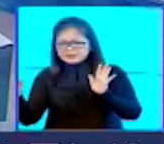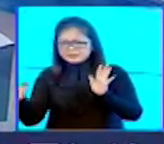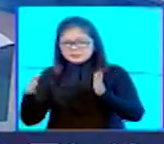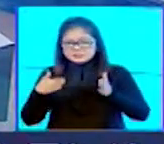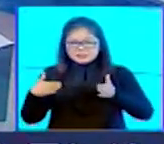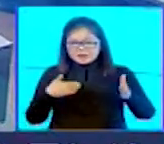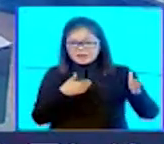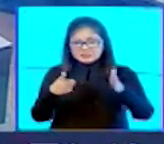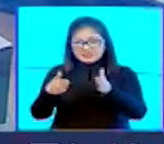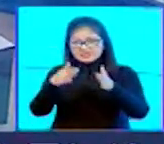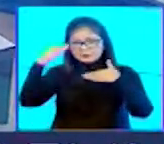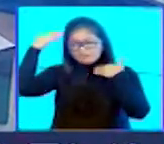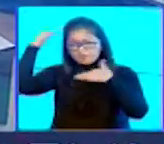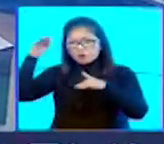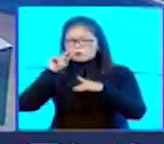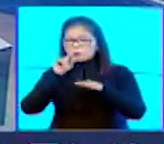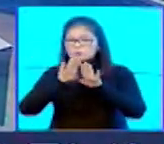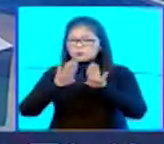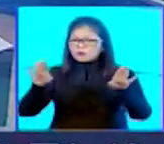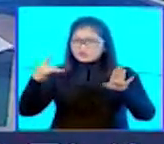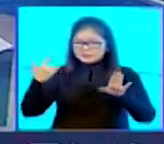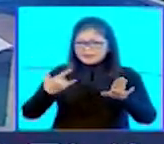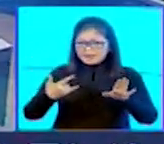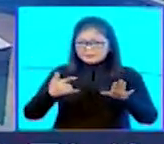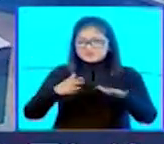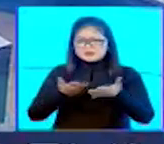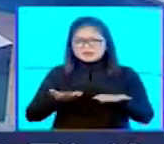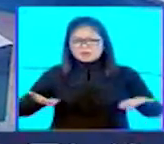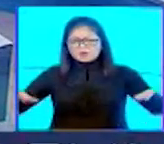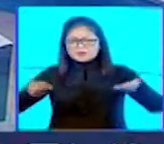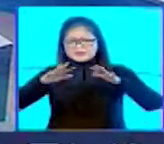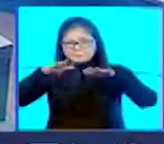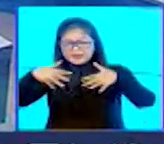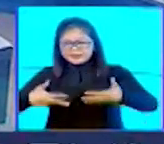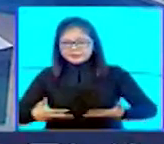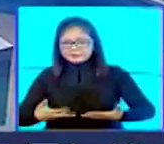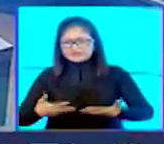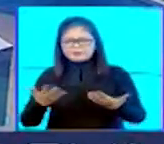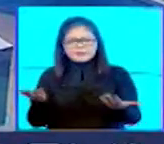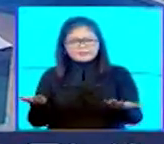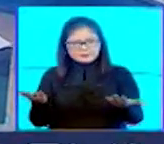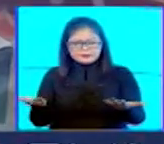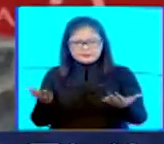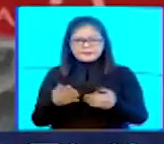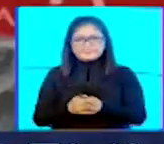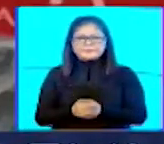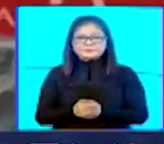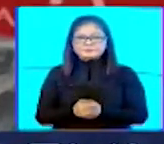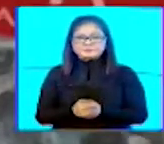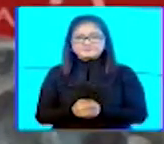Pak, agar tetap resistance atau bertahan selama masa pandemi yang belum tahu sampai kapan akan terus berlangsung? Ya,